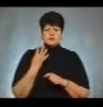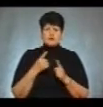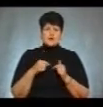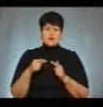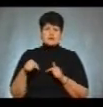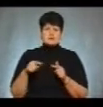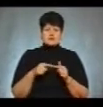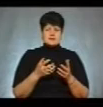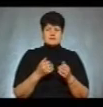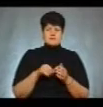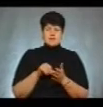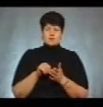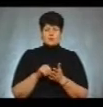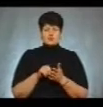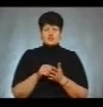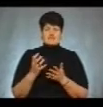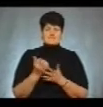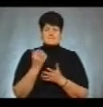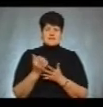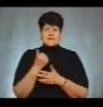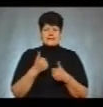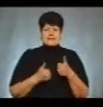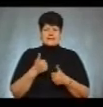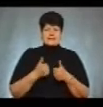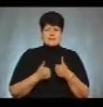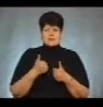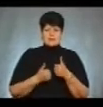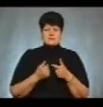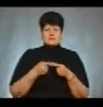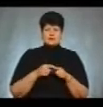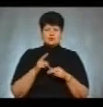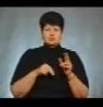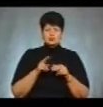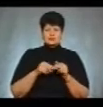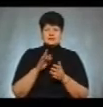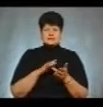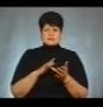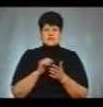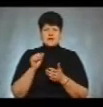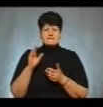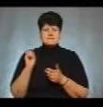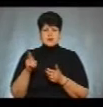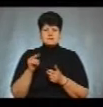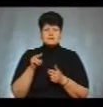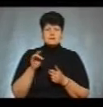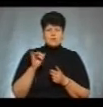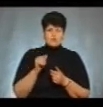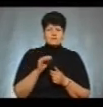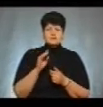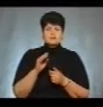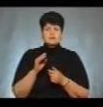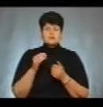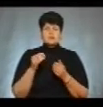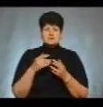які приймали участь і виграли тендера. Технобудцентр, АВАКСПРОФ, Global Bin Engineering, BIMBUD. Ну,